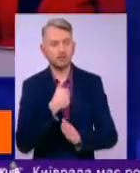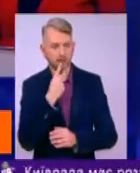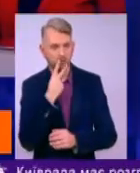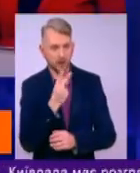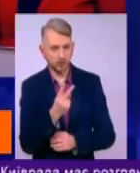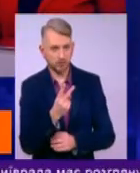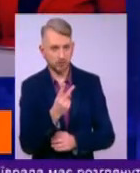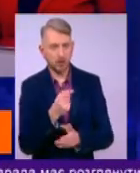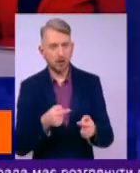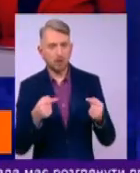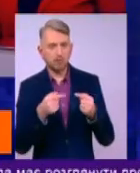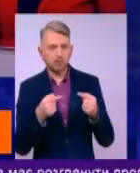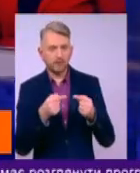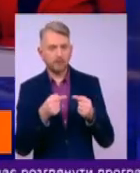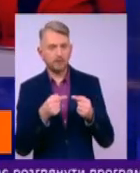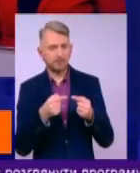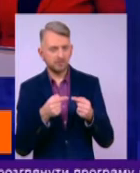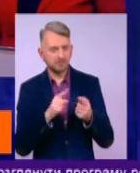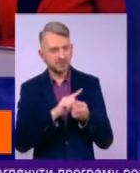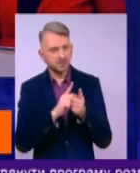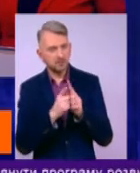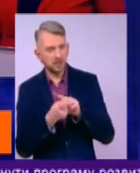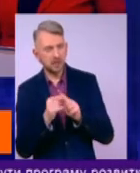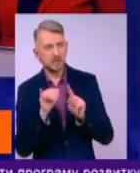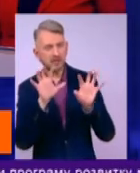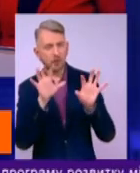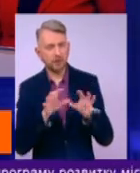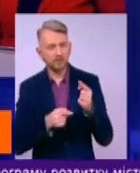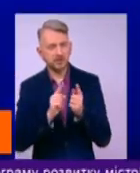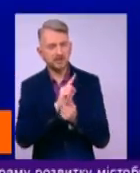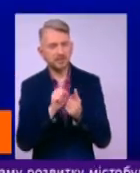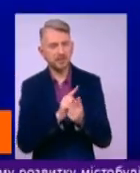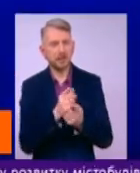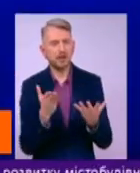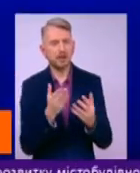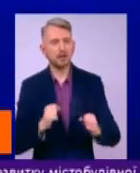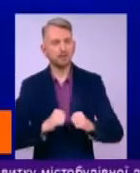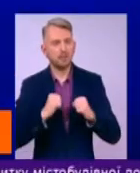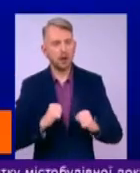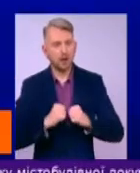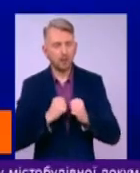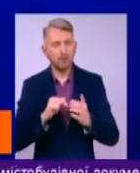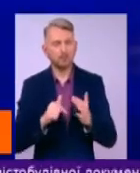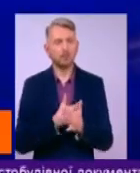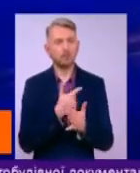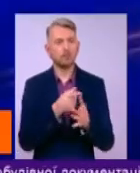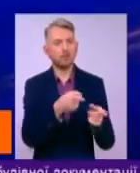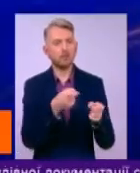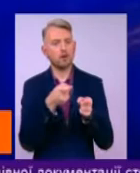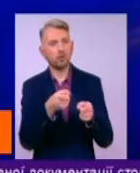бачимо певні поступки і, власне кажучи, законодавчі зміни, які намагаються, знову ж таки,